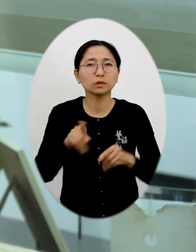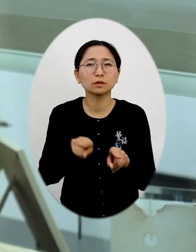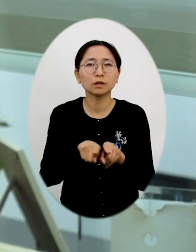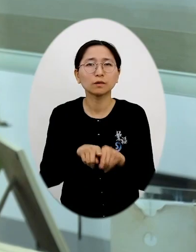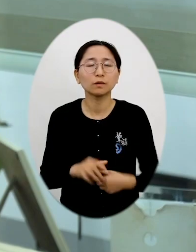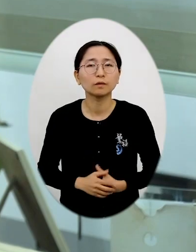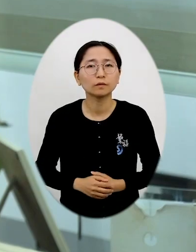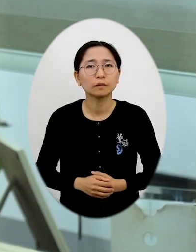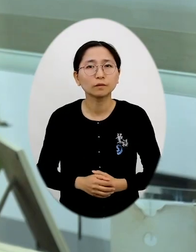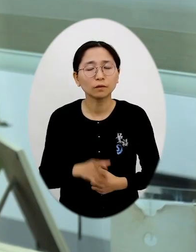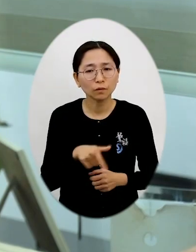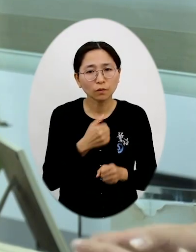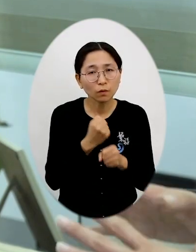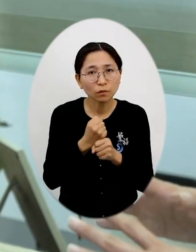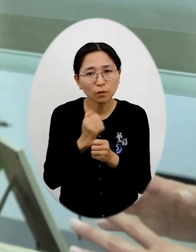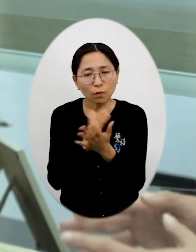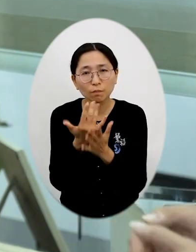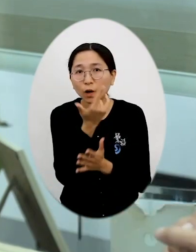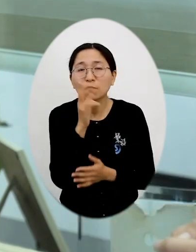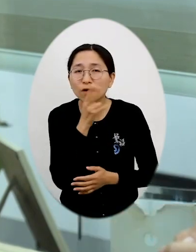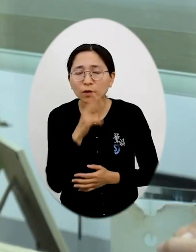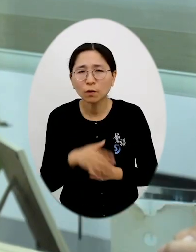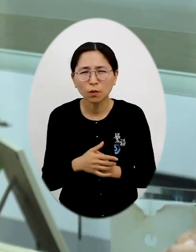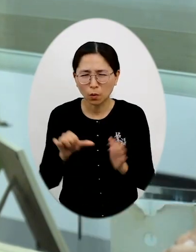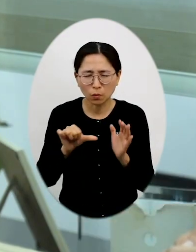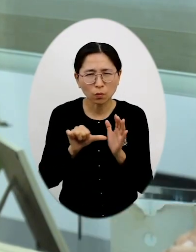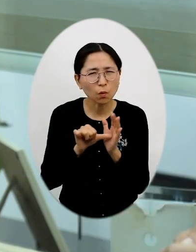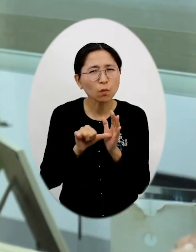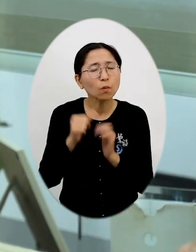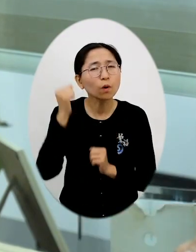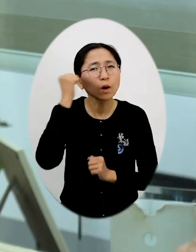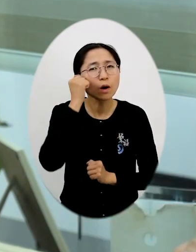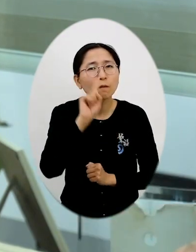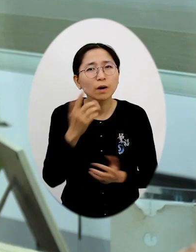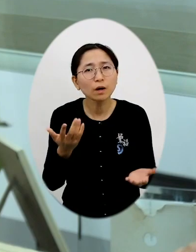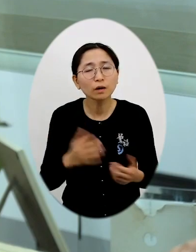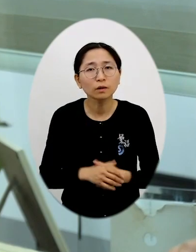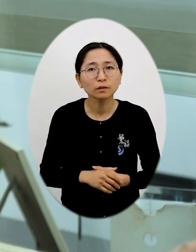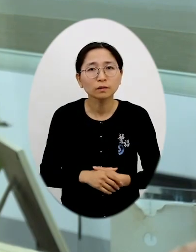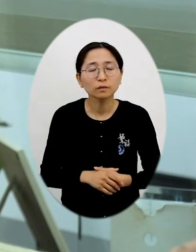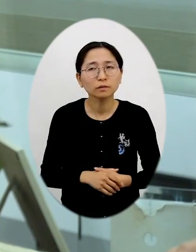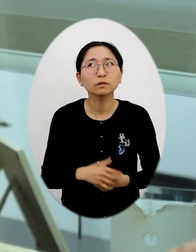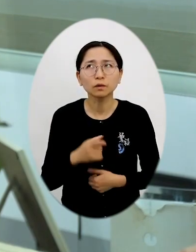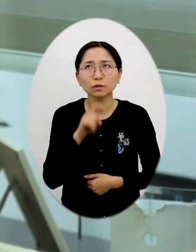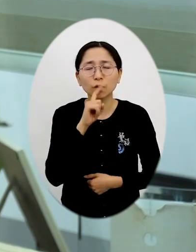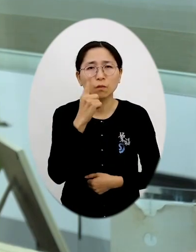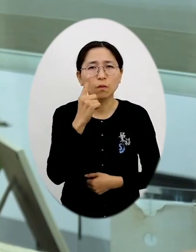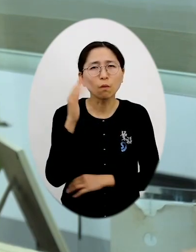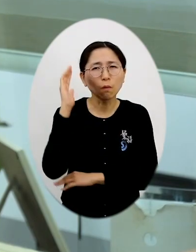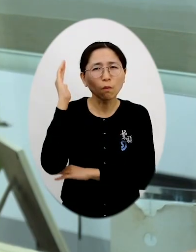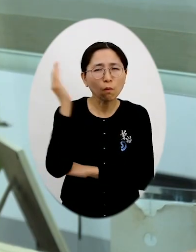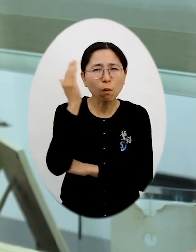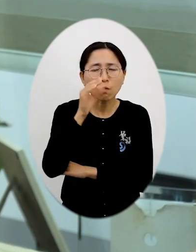樣。 做了這麼多個 case 啦，當中最困難的 case 是怎樣呢？ 遇到